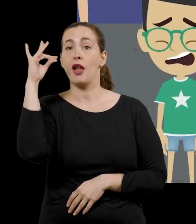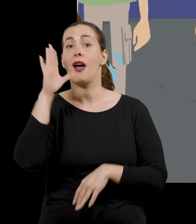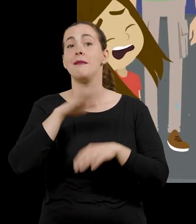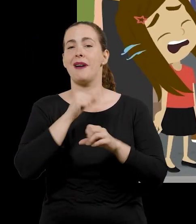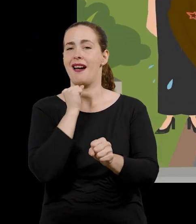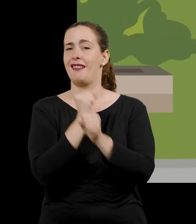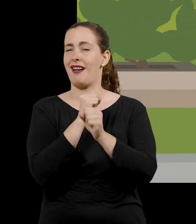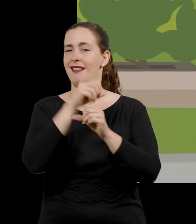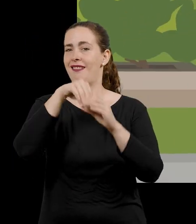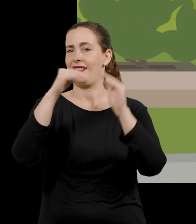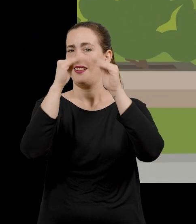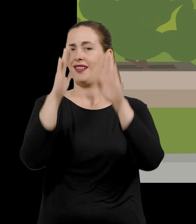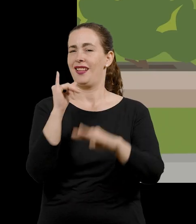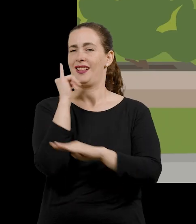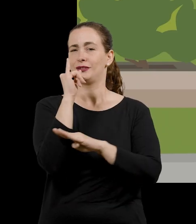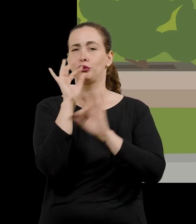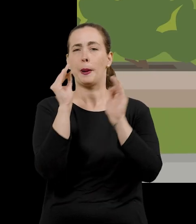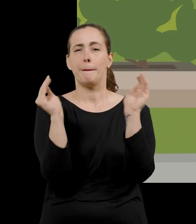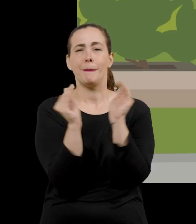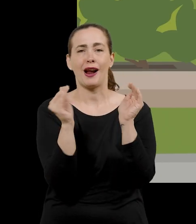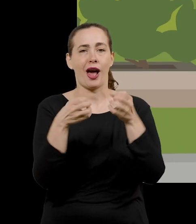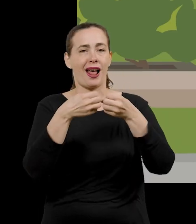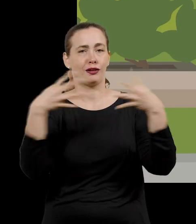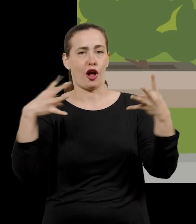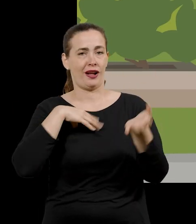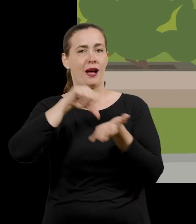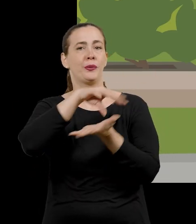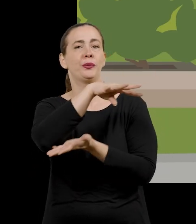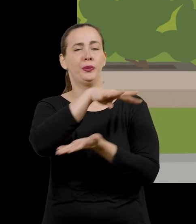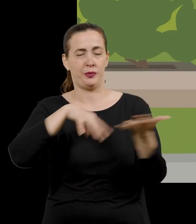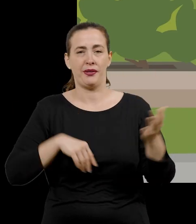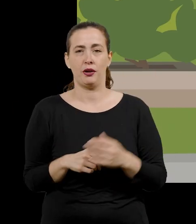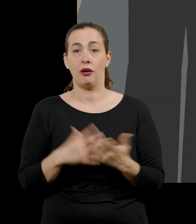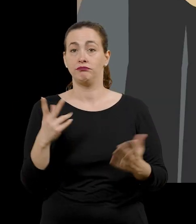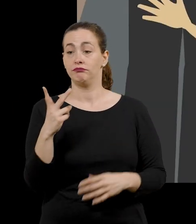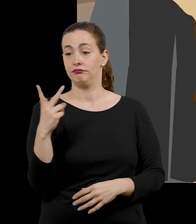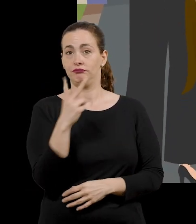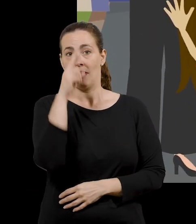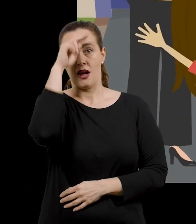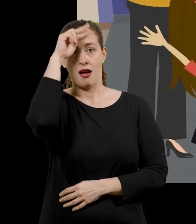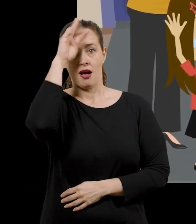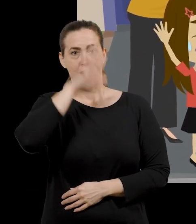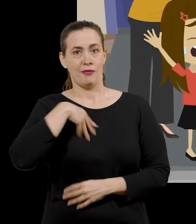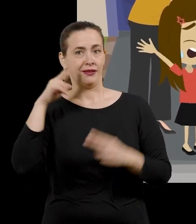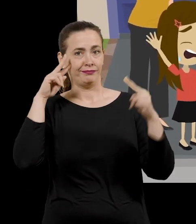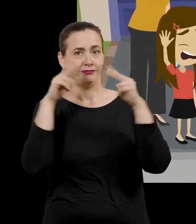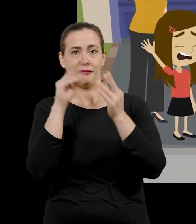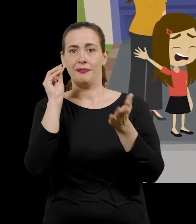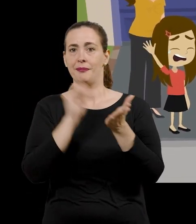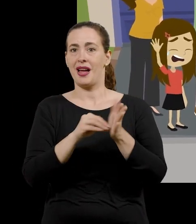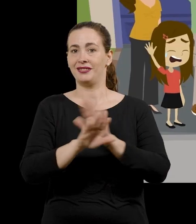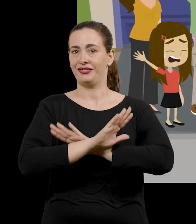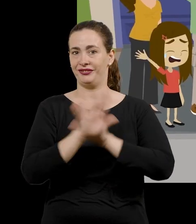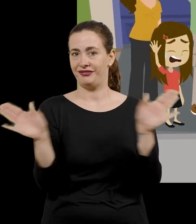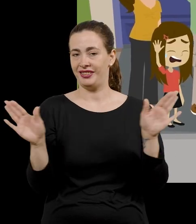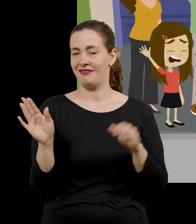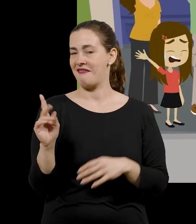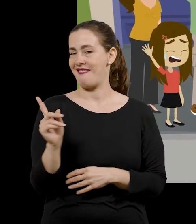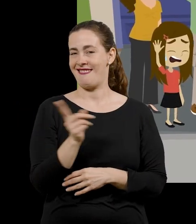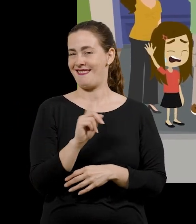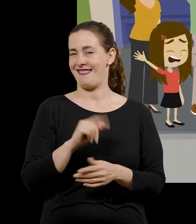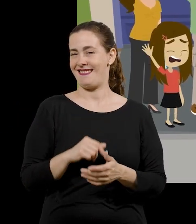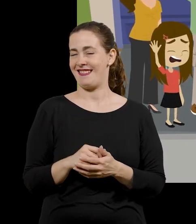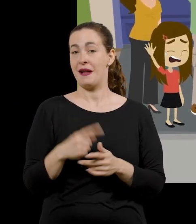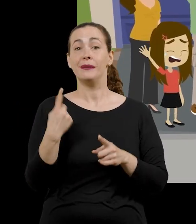del Vallès per treballar a l'Institut de Microelectrònica de Barcelona. Tots dos temen no veure's mai més, però això